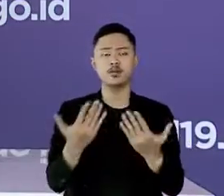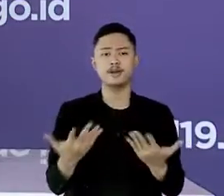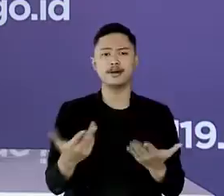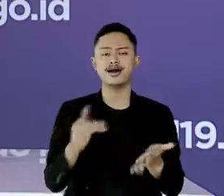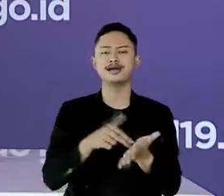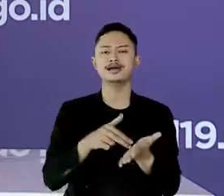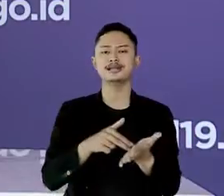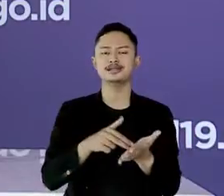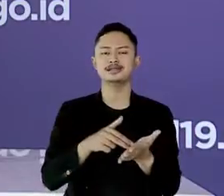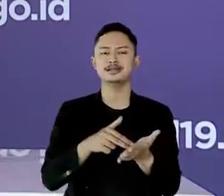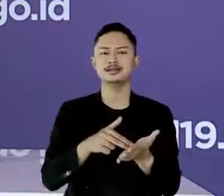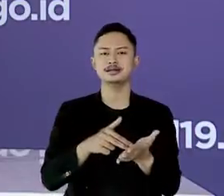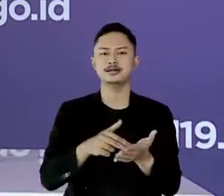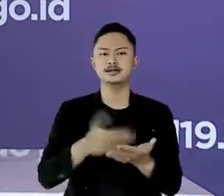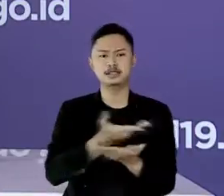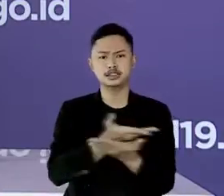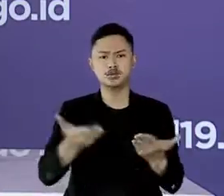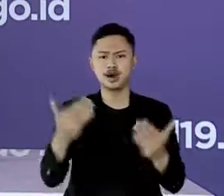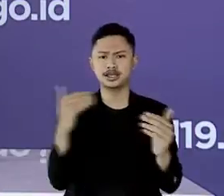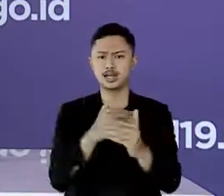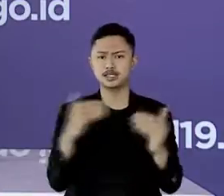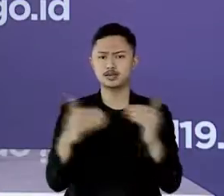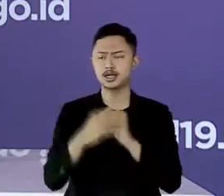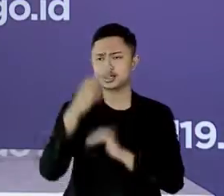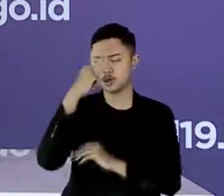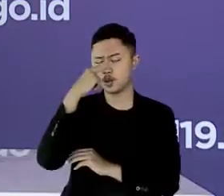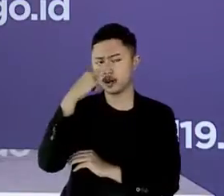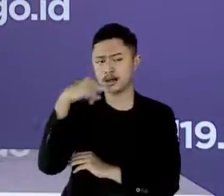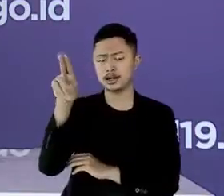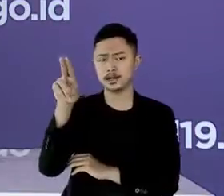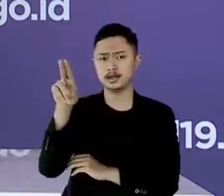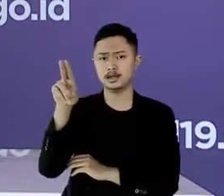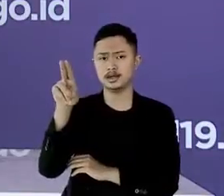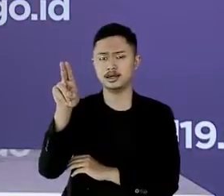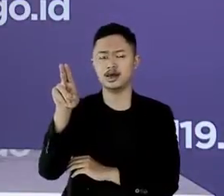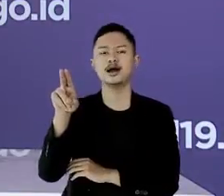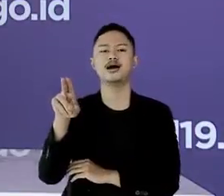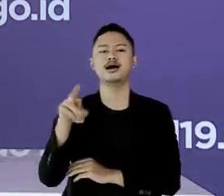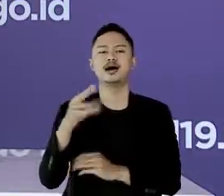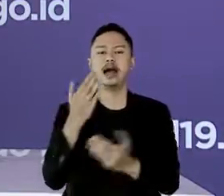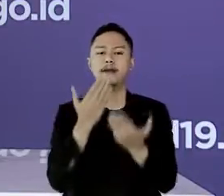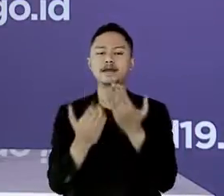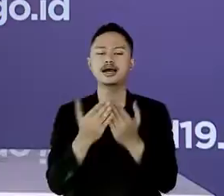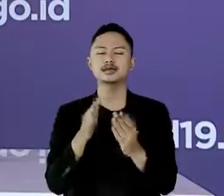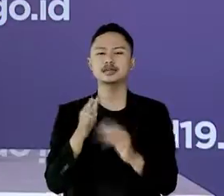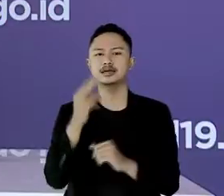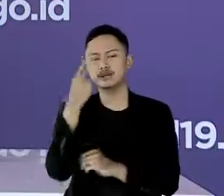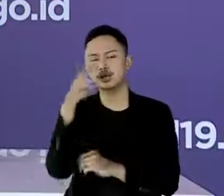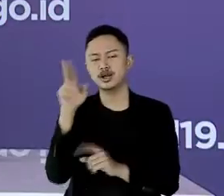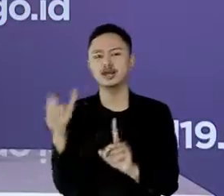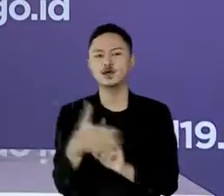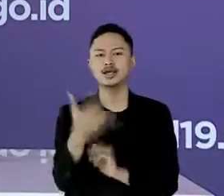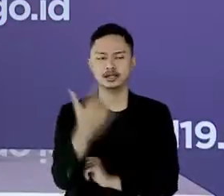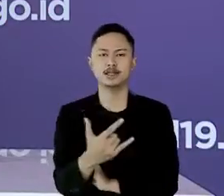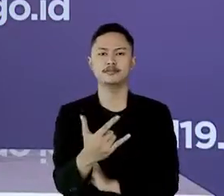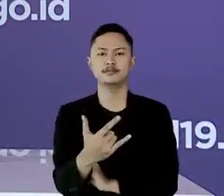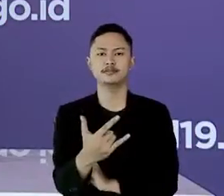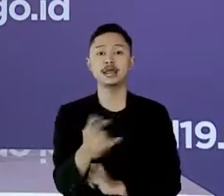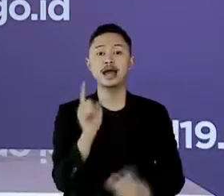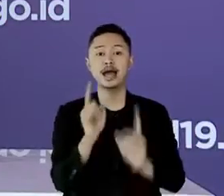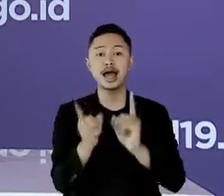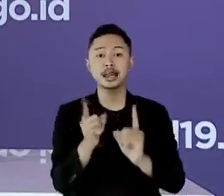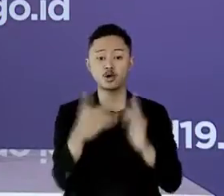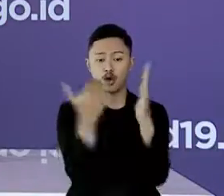perjalanan dalam negeri serta semua moda transportasi menggunakan aplikasi peduli lindungi Jika